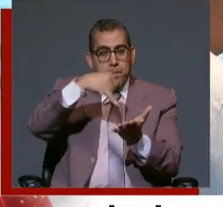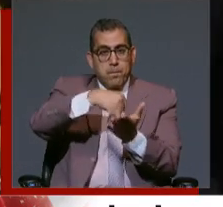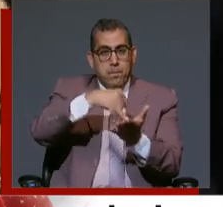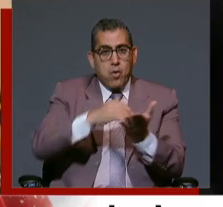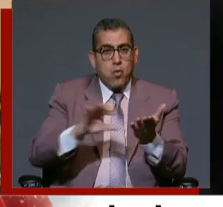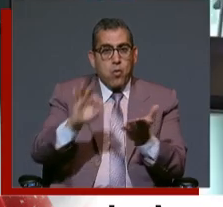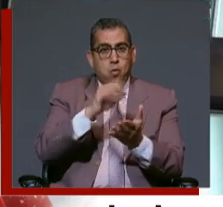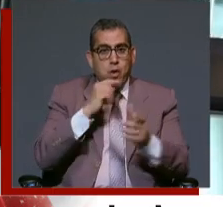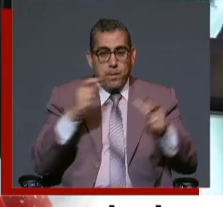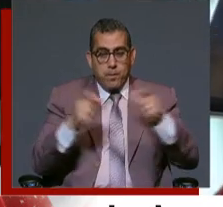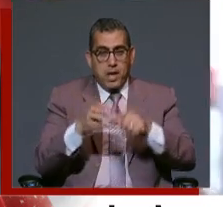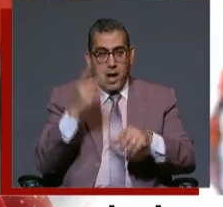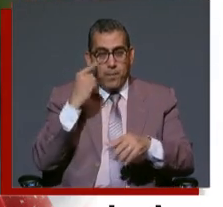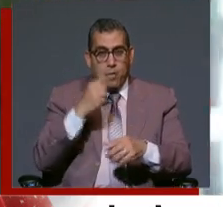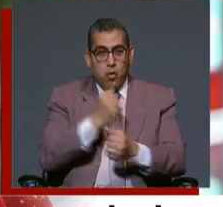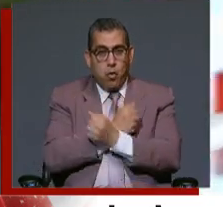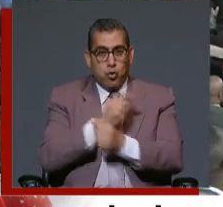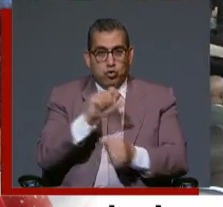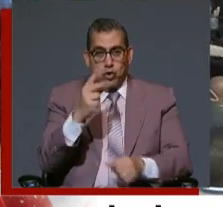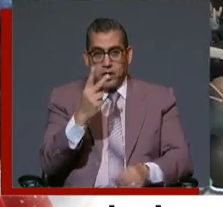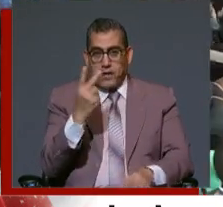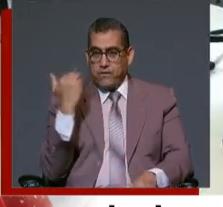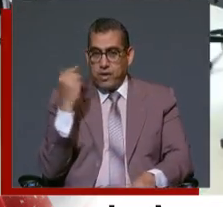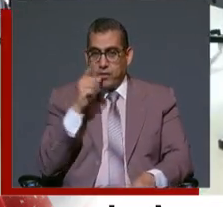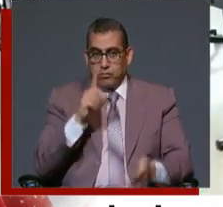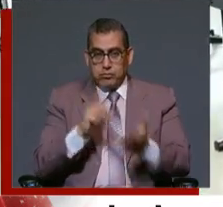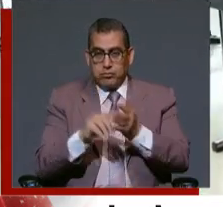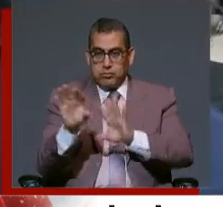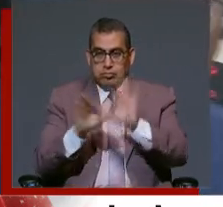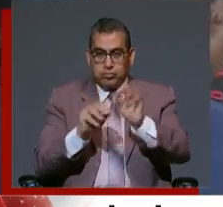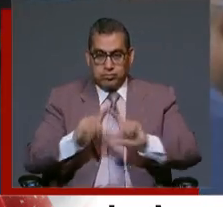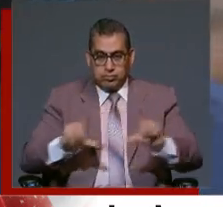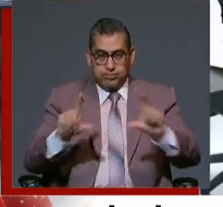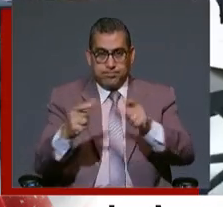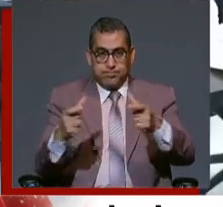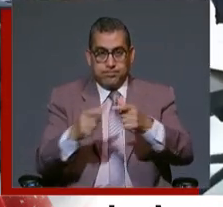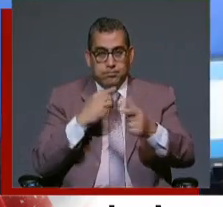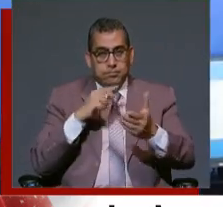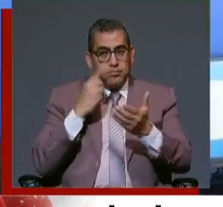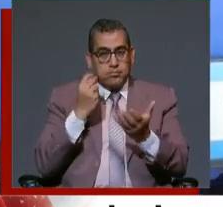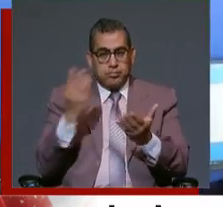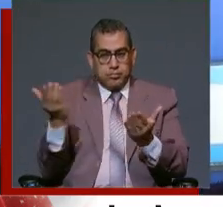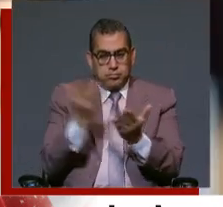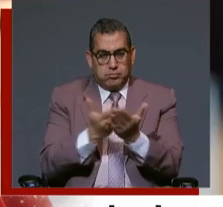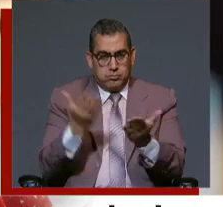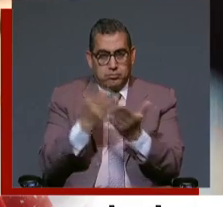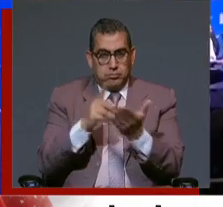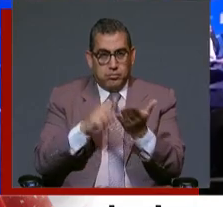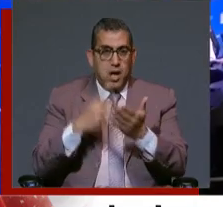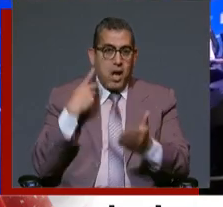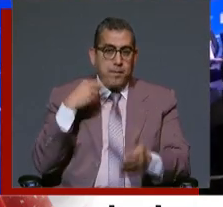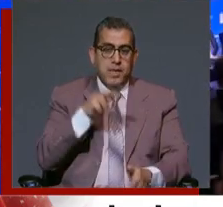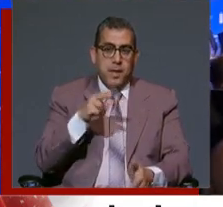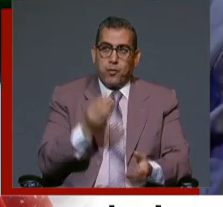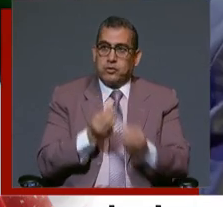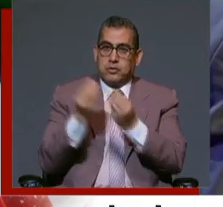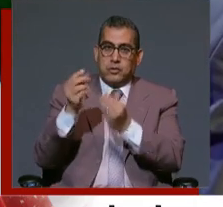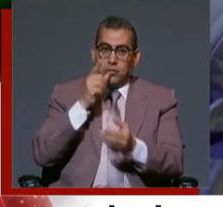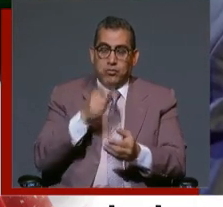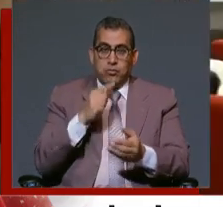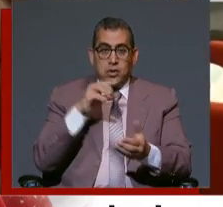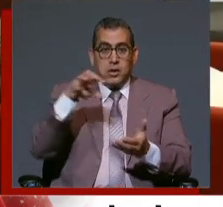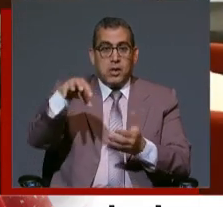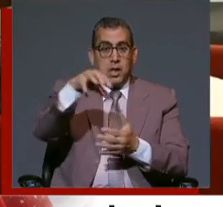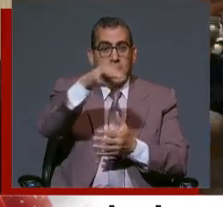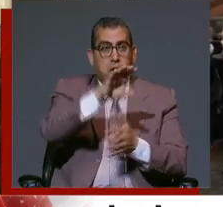اجتمعت في الاقصر في شهر فبراير الماضي وتم تشكيلها، وهتضع المقترحات بتاعتها لكوب 28. الدول المتقدمه